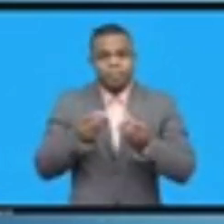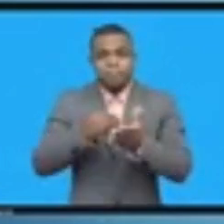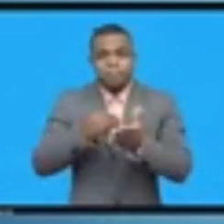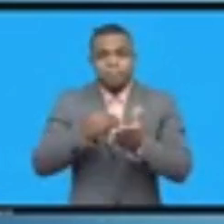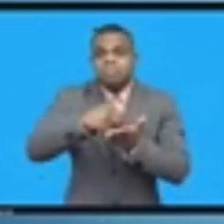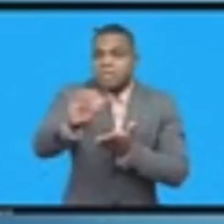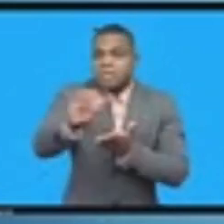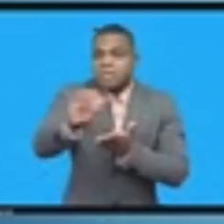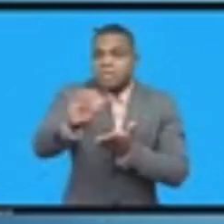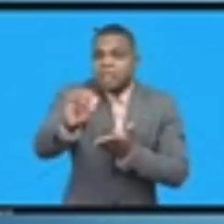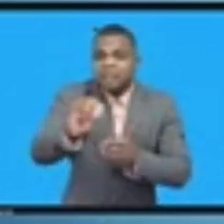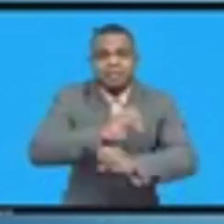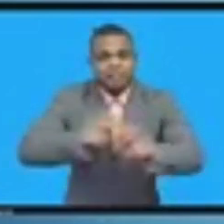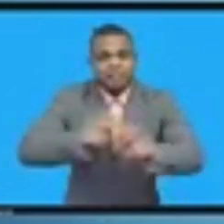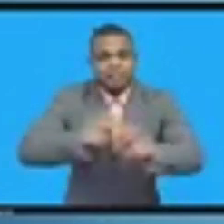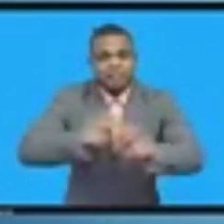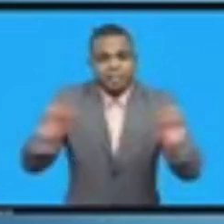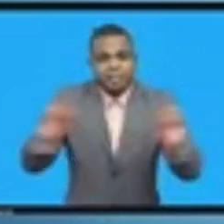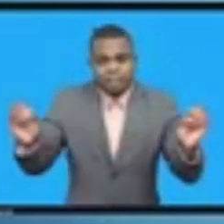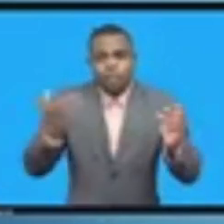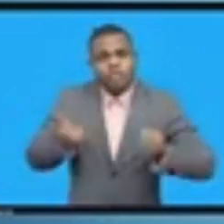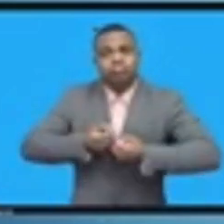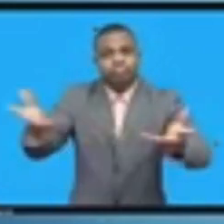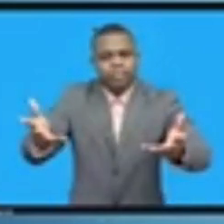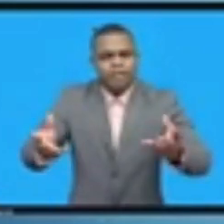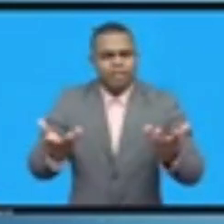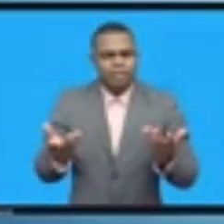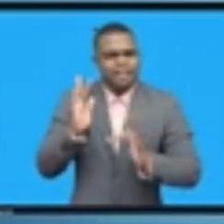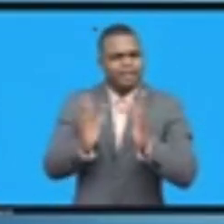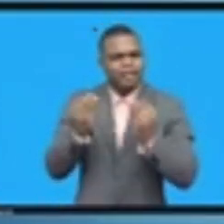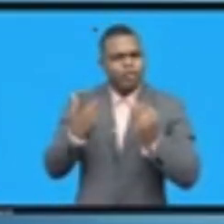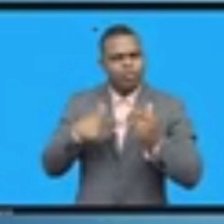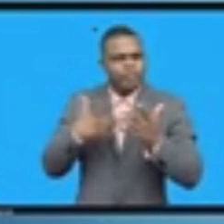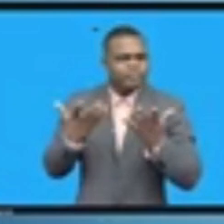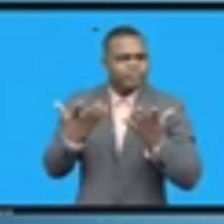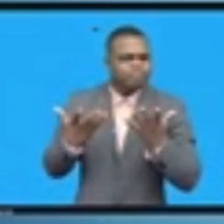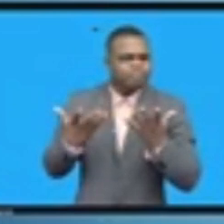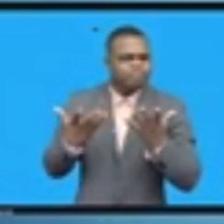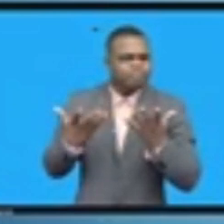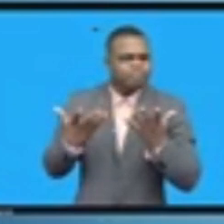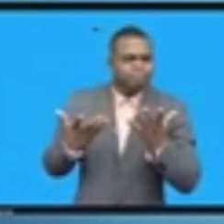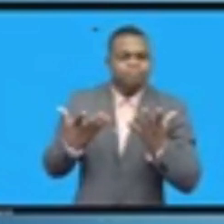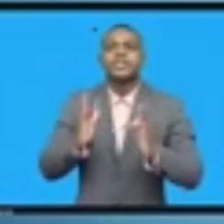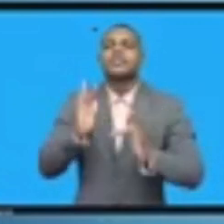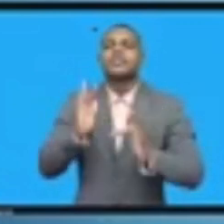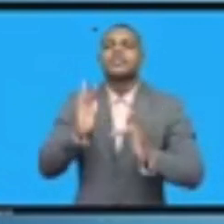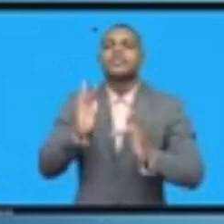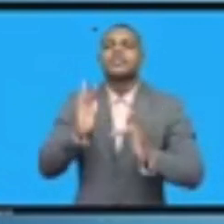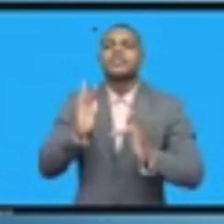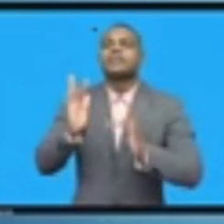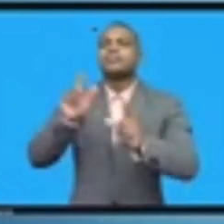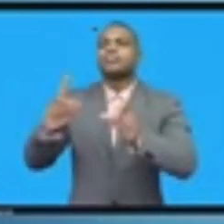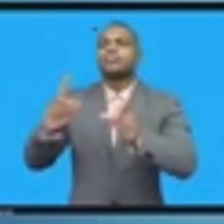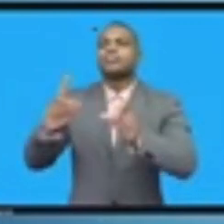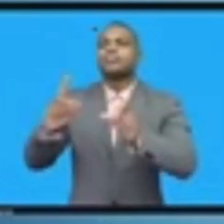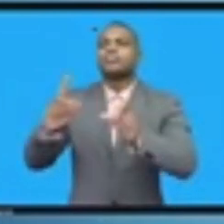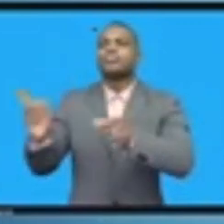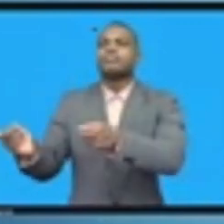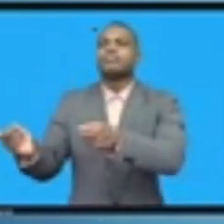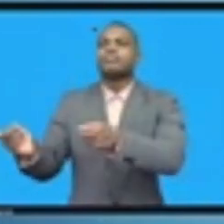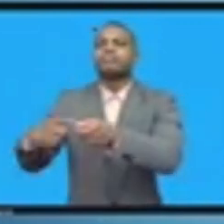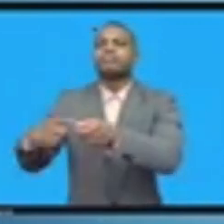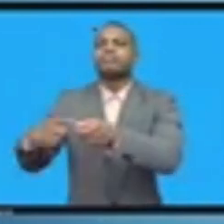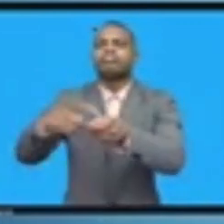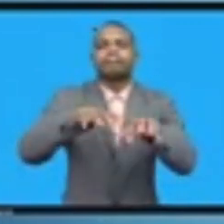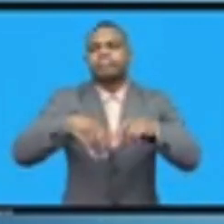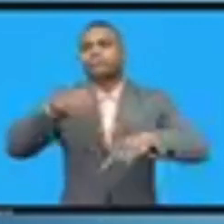网，我们把它称作是三个要素：域名系统、互联网协议和 IP 地址。如